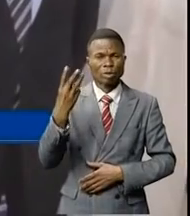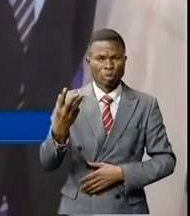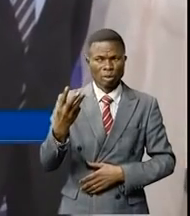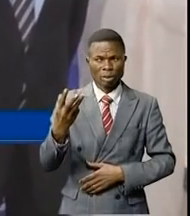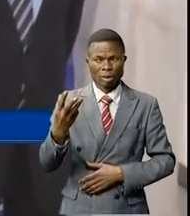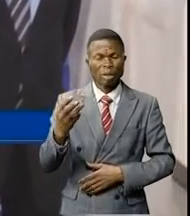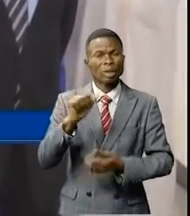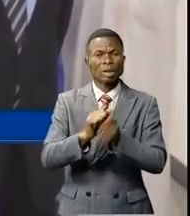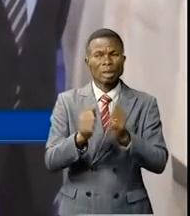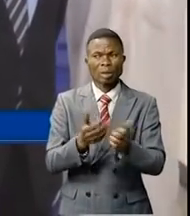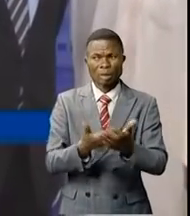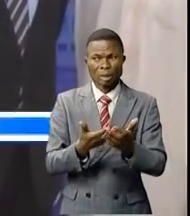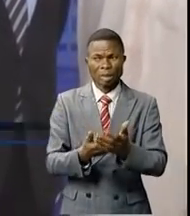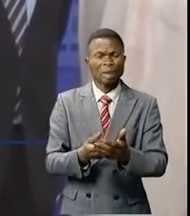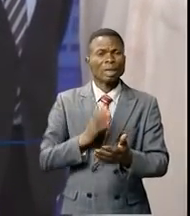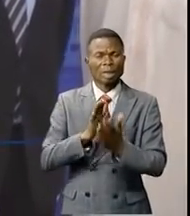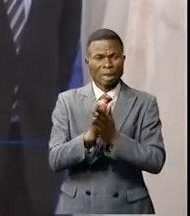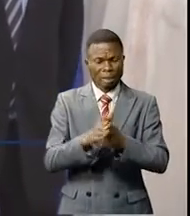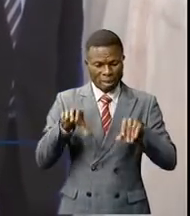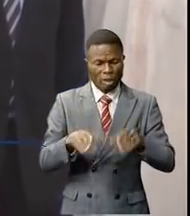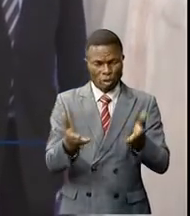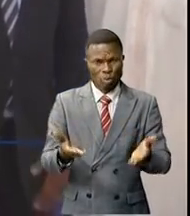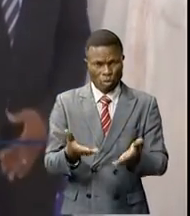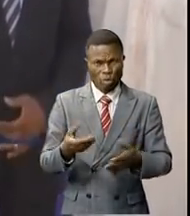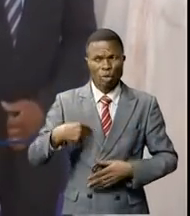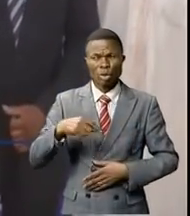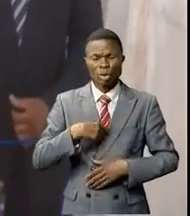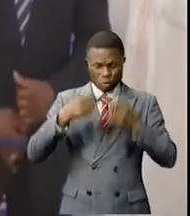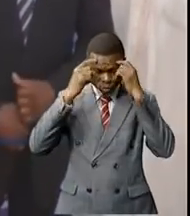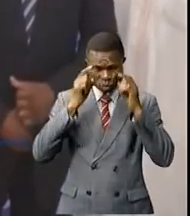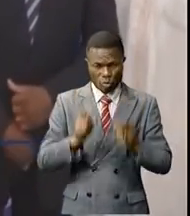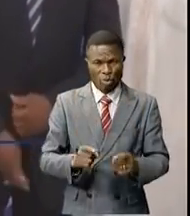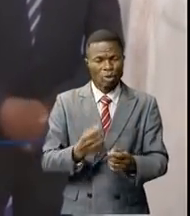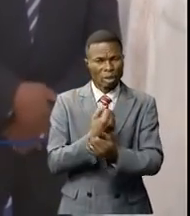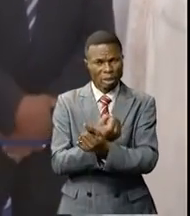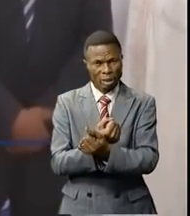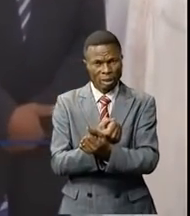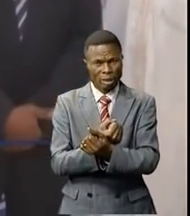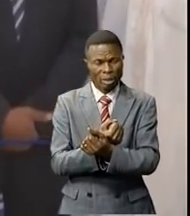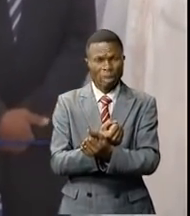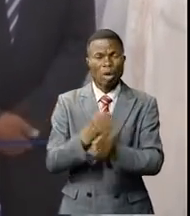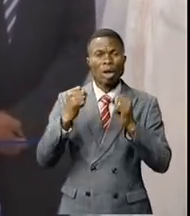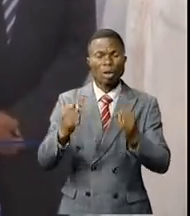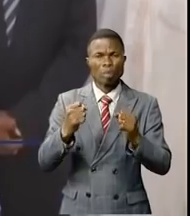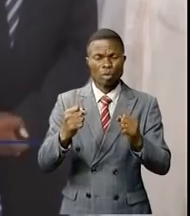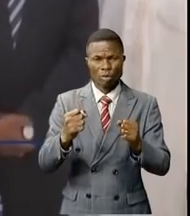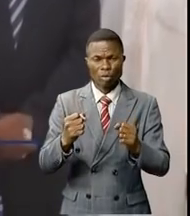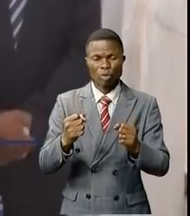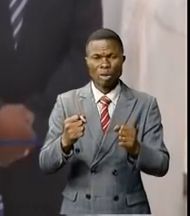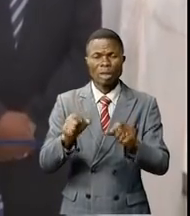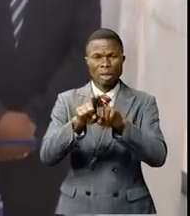c'est une question interne et il faut prendre en compte et respecter la souveraineté de